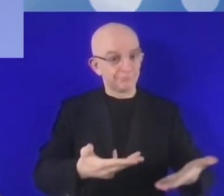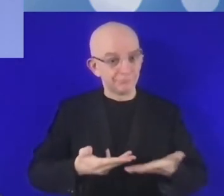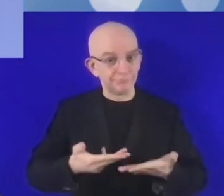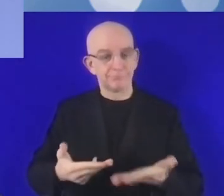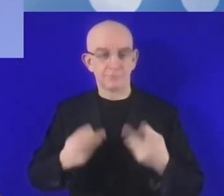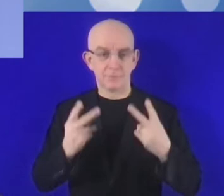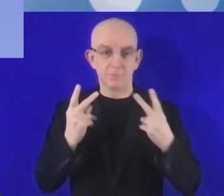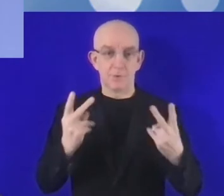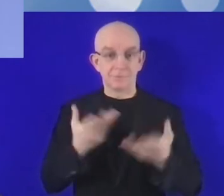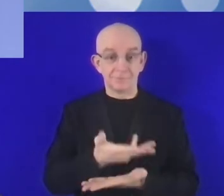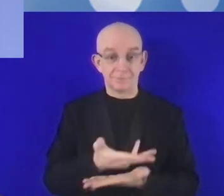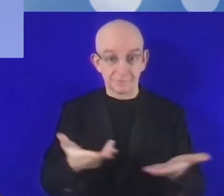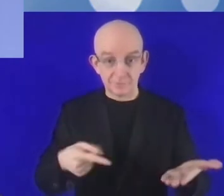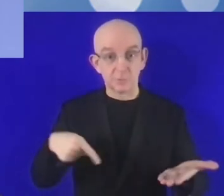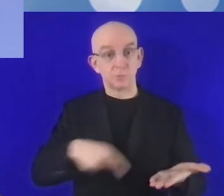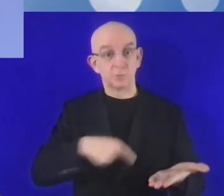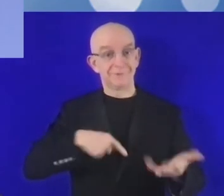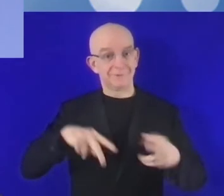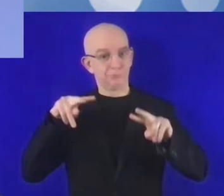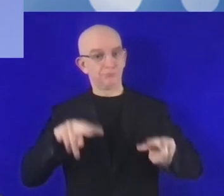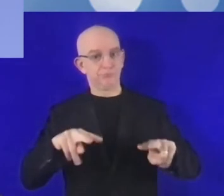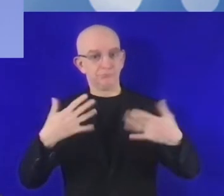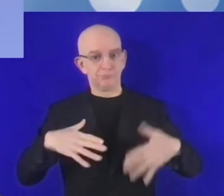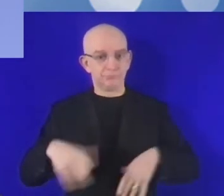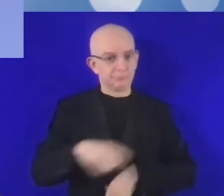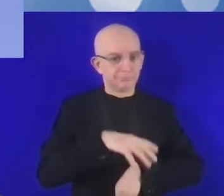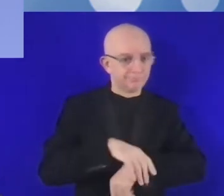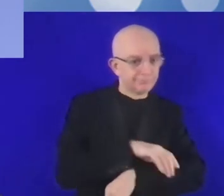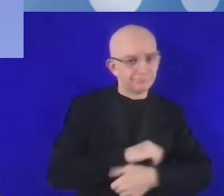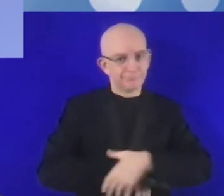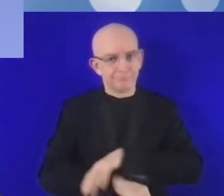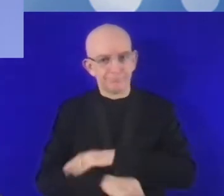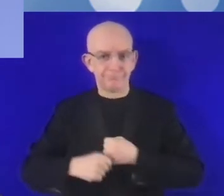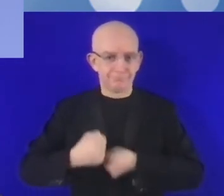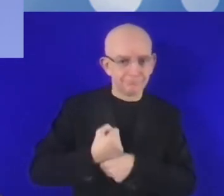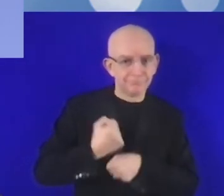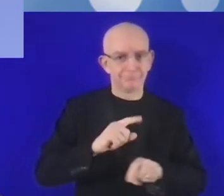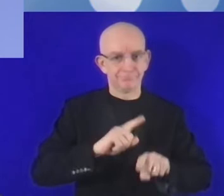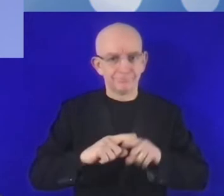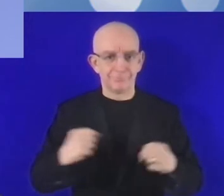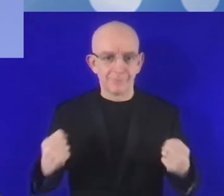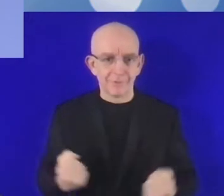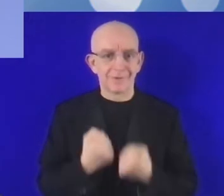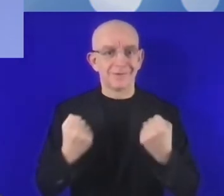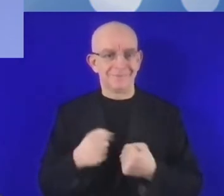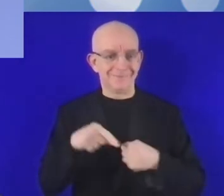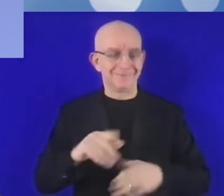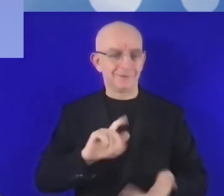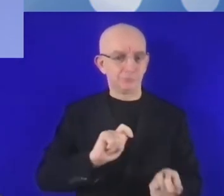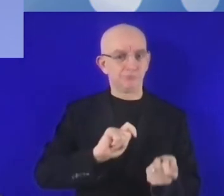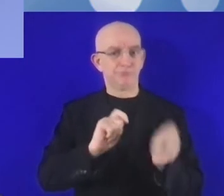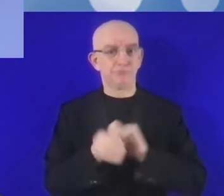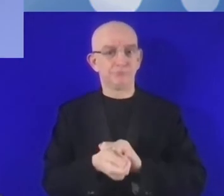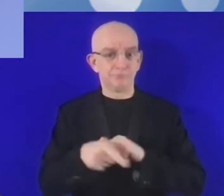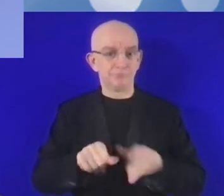organiser cet événement, ce sommet. Et nous en saisissons toute l'importance. Nous sommes convaincus